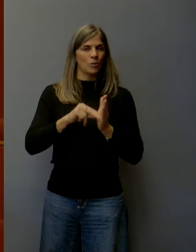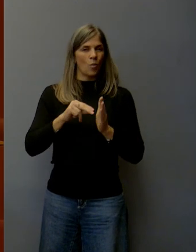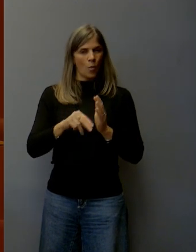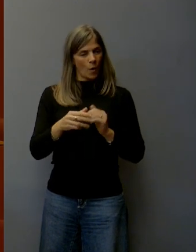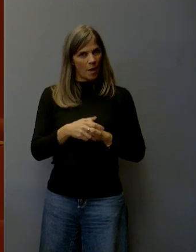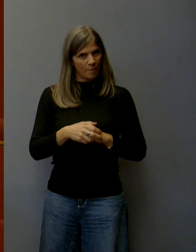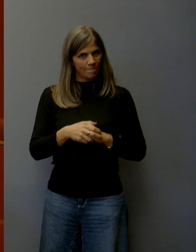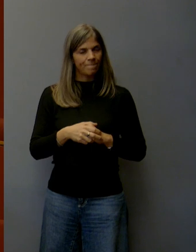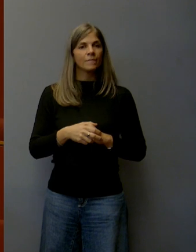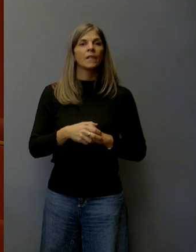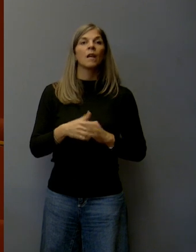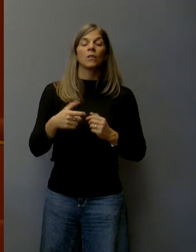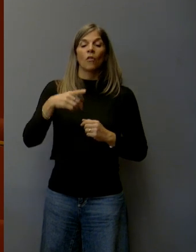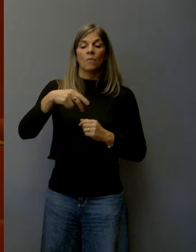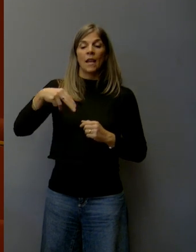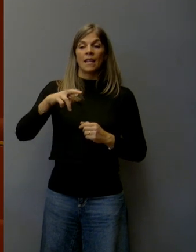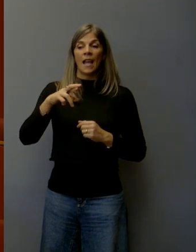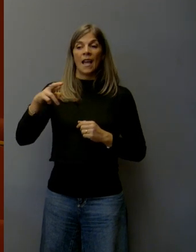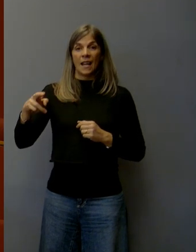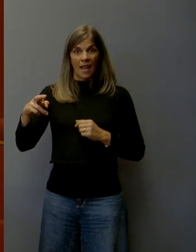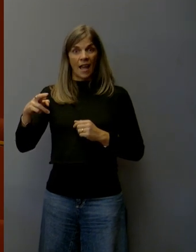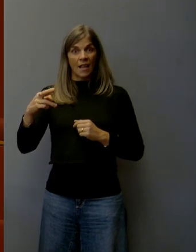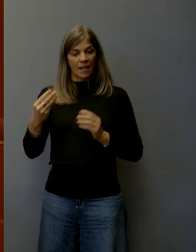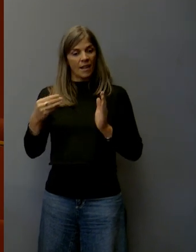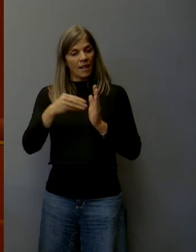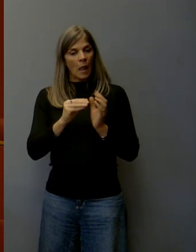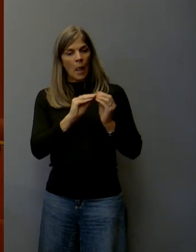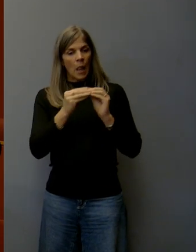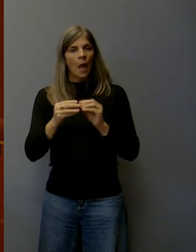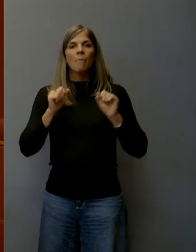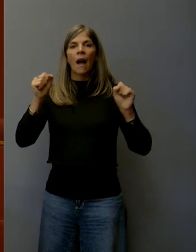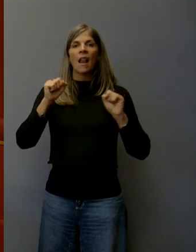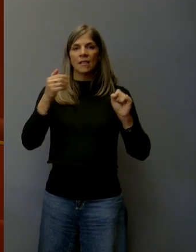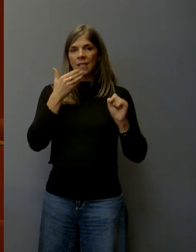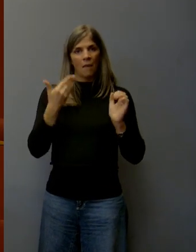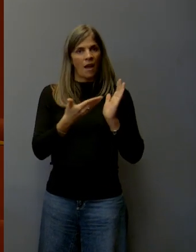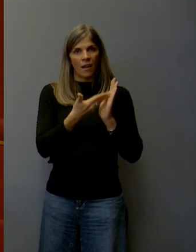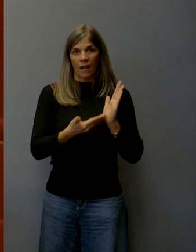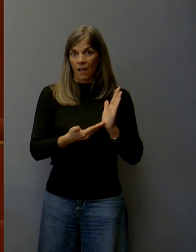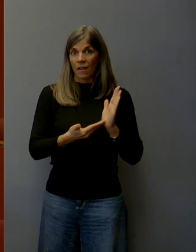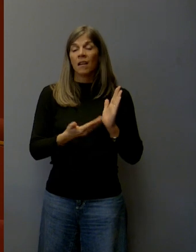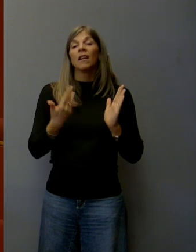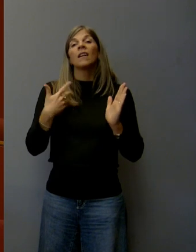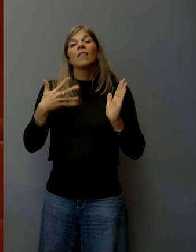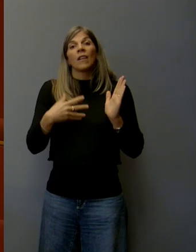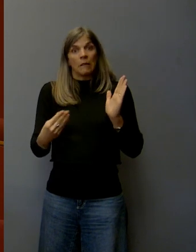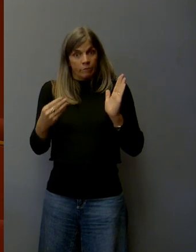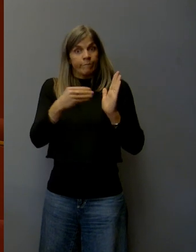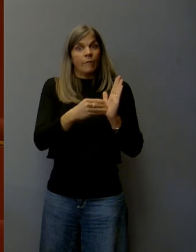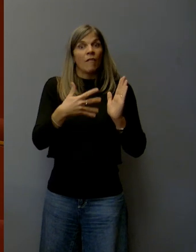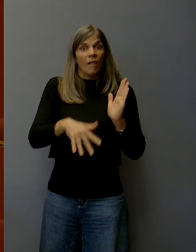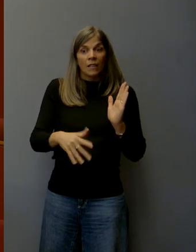nel PNR Nel senso che era stato inserito e sperava di poter ricevere direttamente per poter